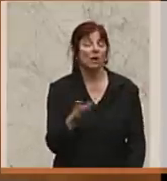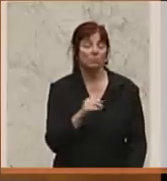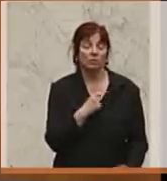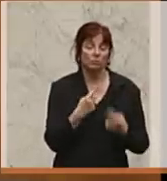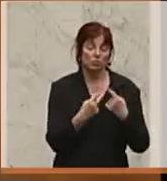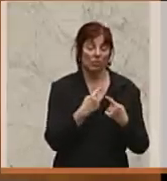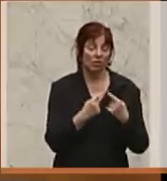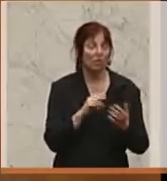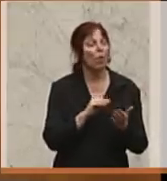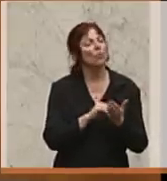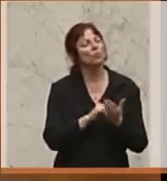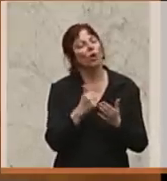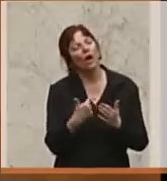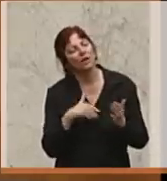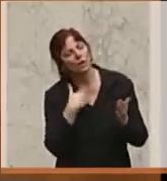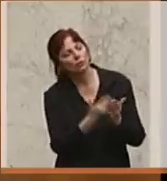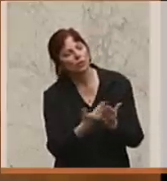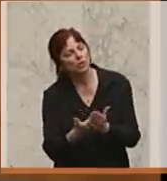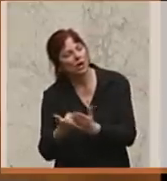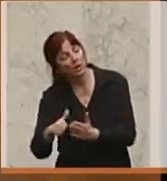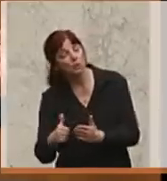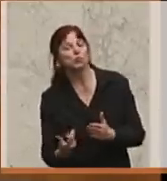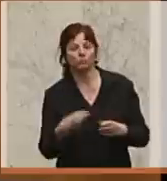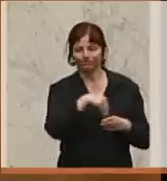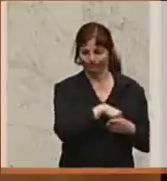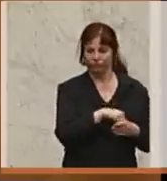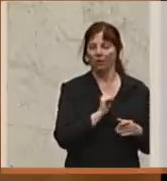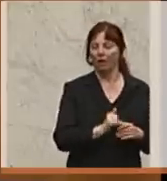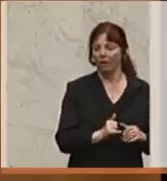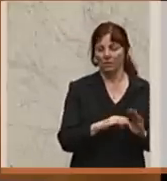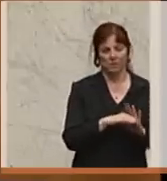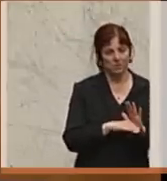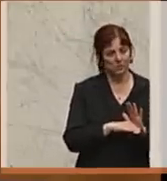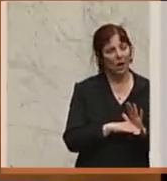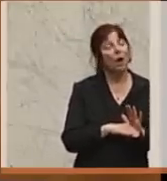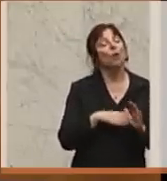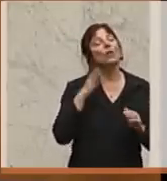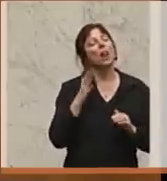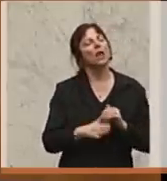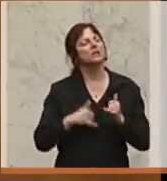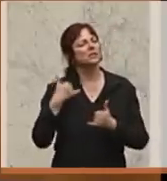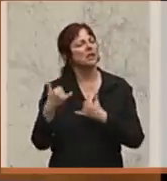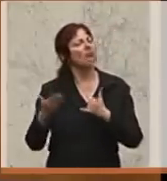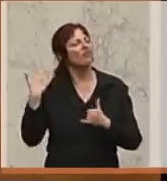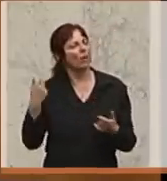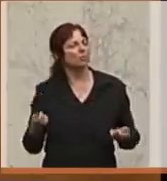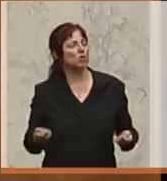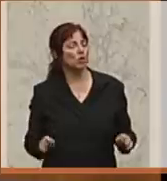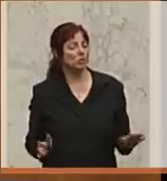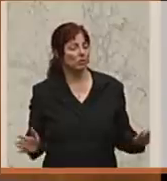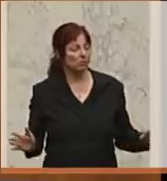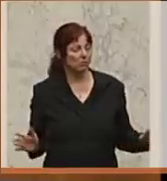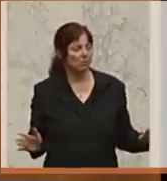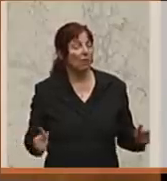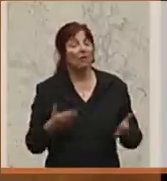Vorschläge gekommen, die eingeflossen wurden und es ist eben im letzten Jahr noch beschlossen worden. Also